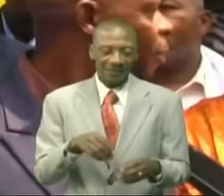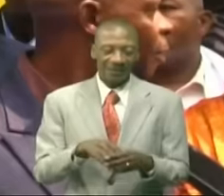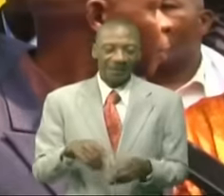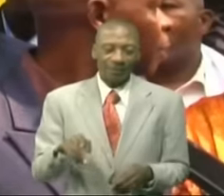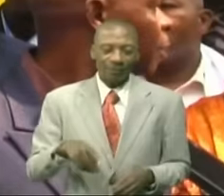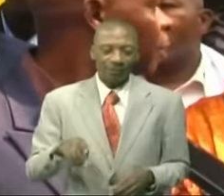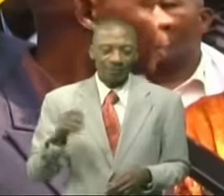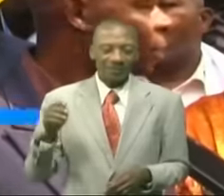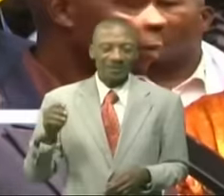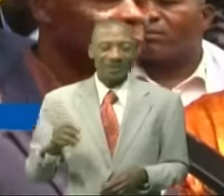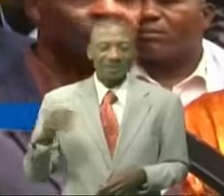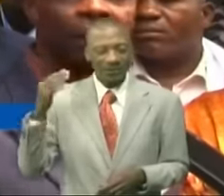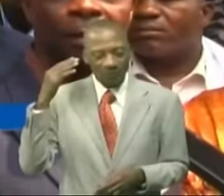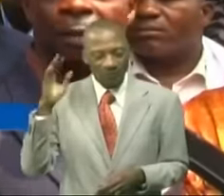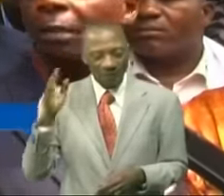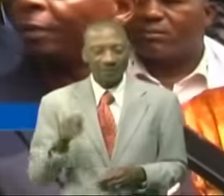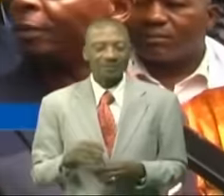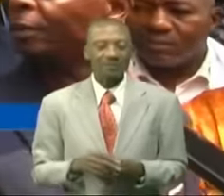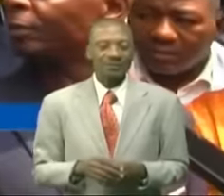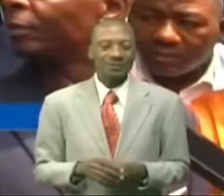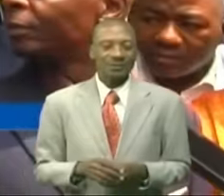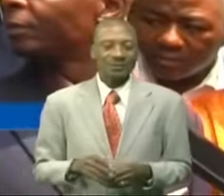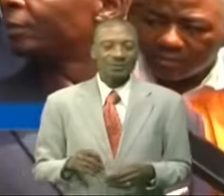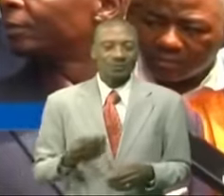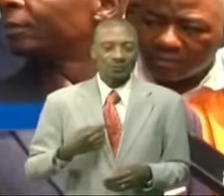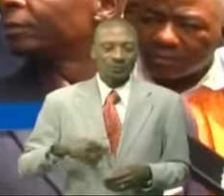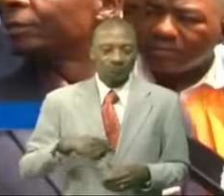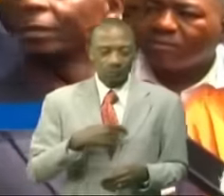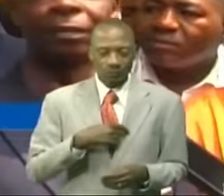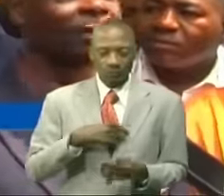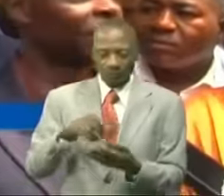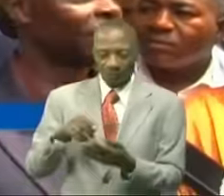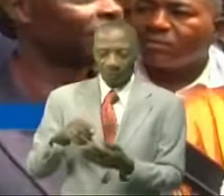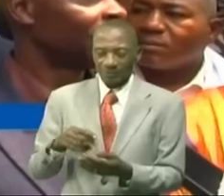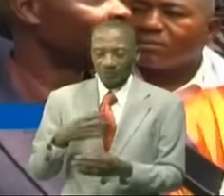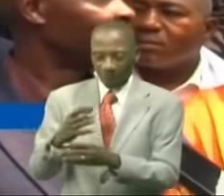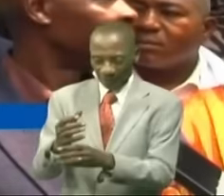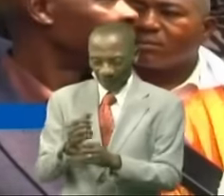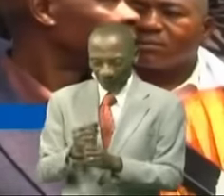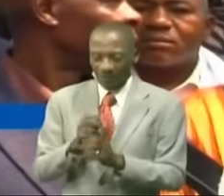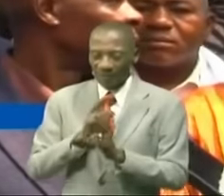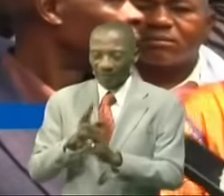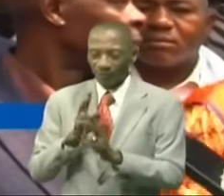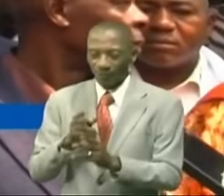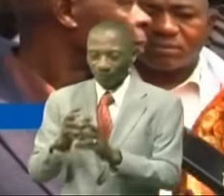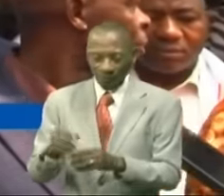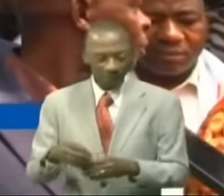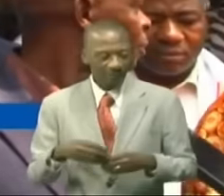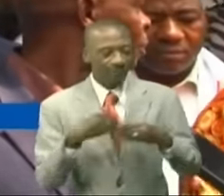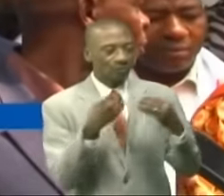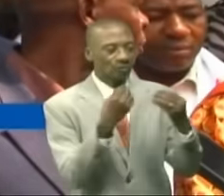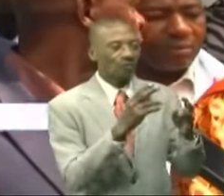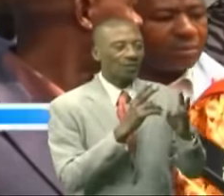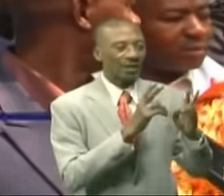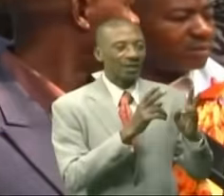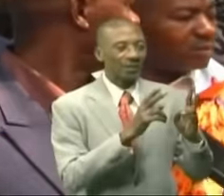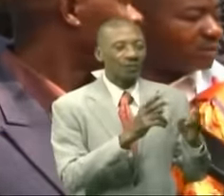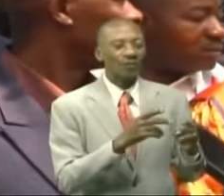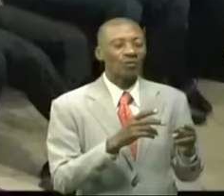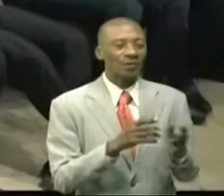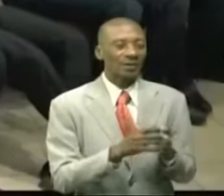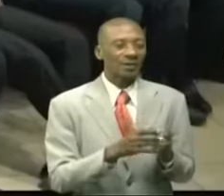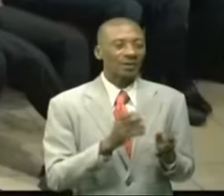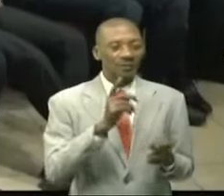rapports ce que je pourrais éventuellement présenter à mon hiérarchie pour afin de donner des orientations pour la bonne conduite et la bonne